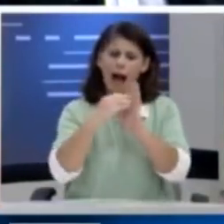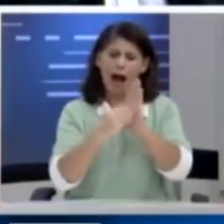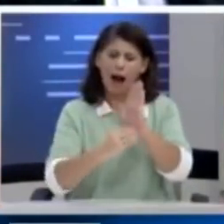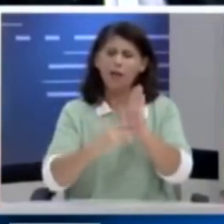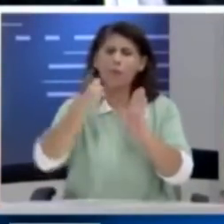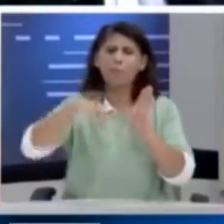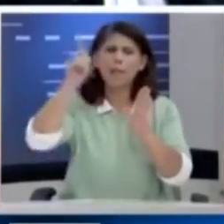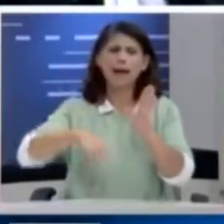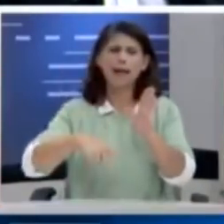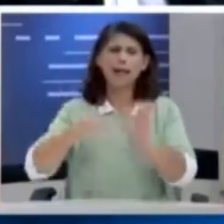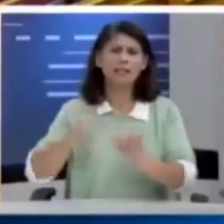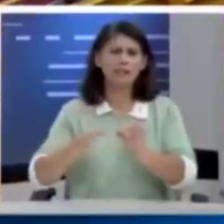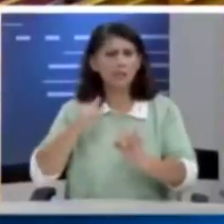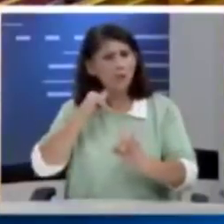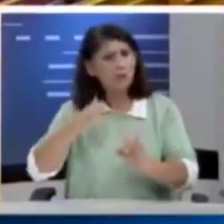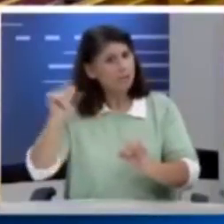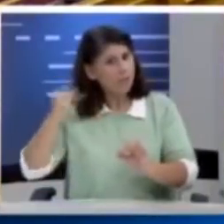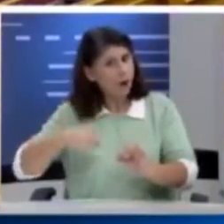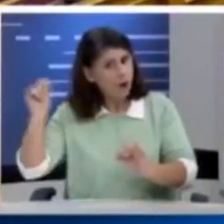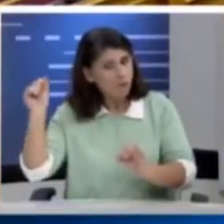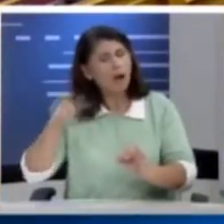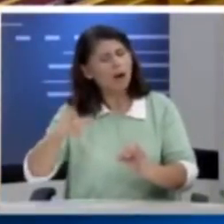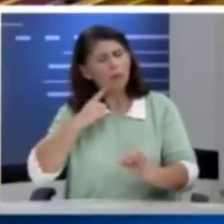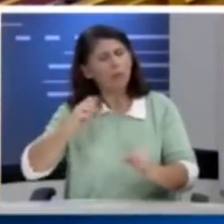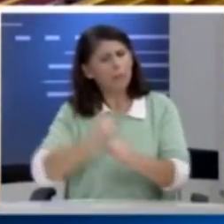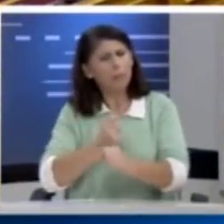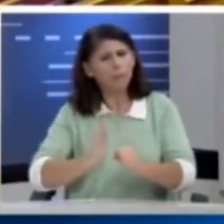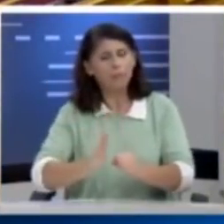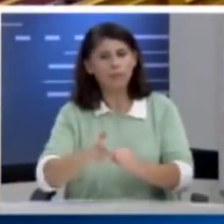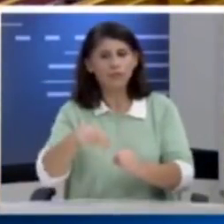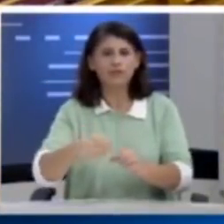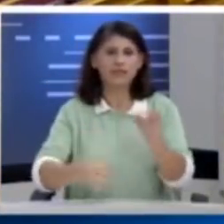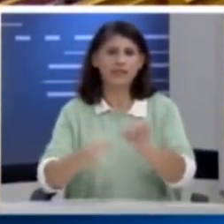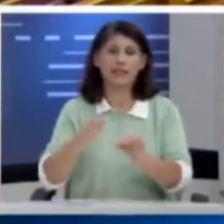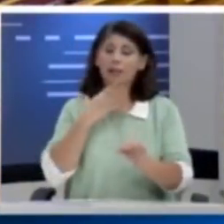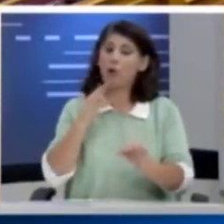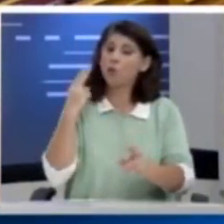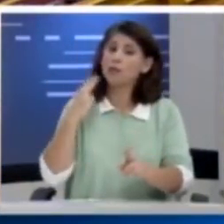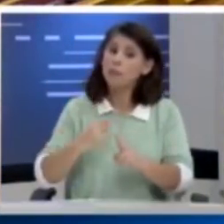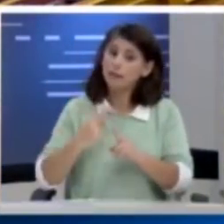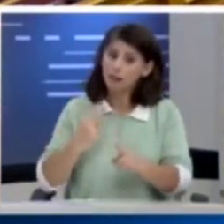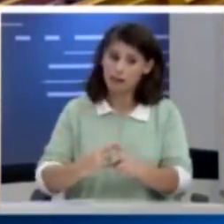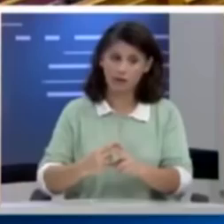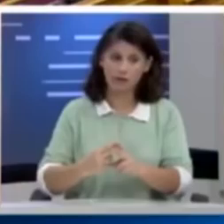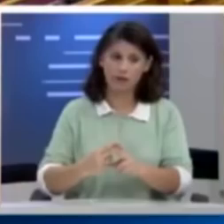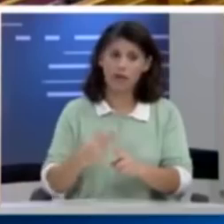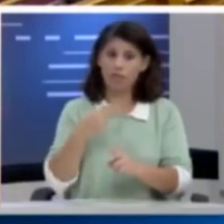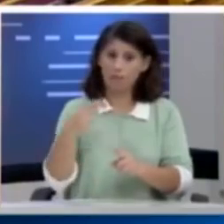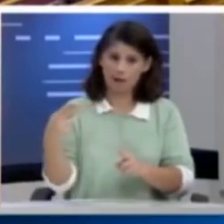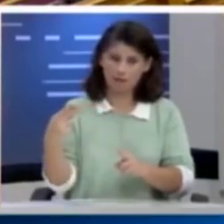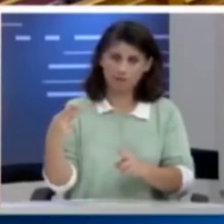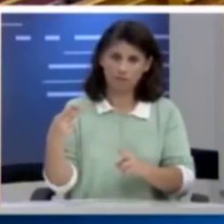συζήτηση με μόνιμη διαφωνία. Στη συγκεκριμένη περίπτωση, επειδή πρόκειται για ένα σημαντικό